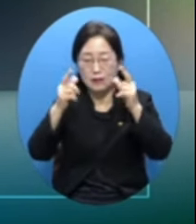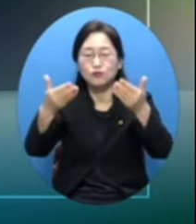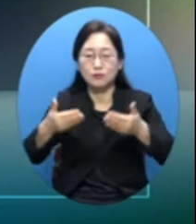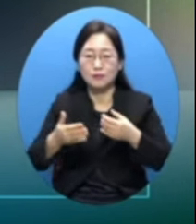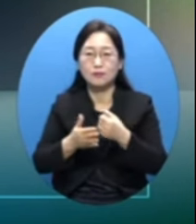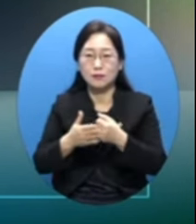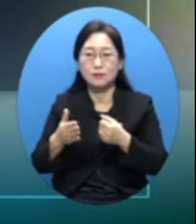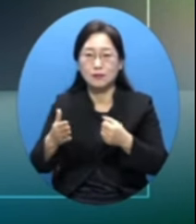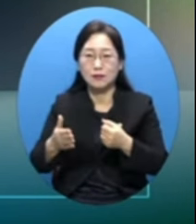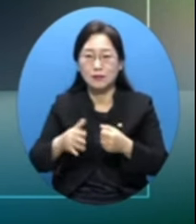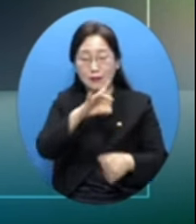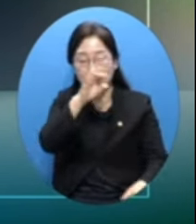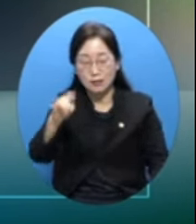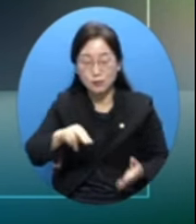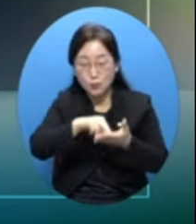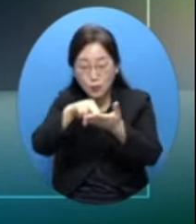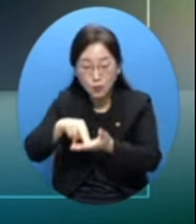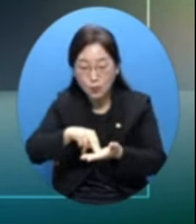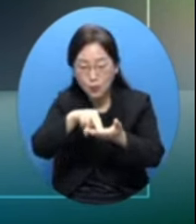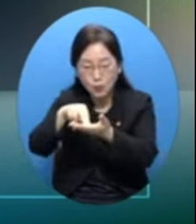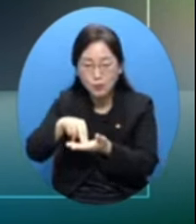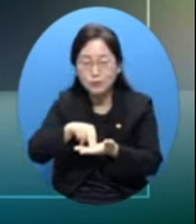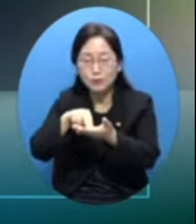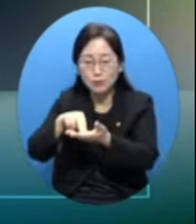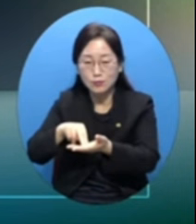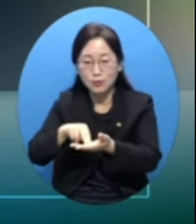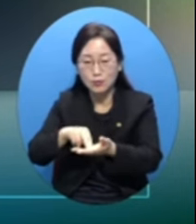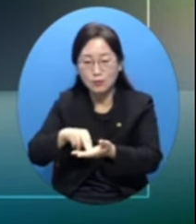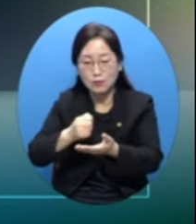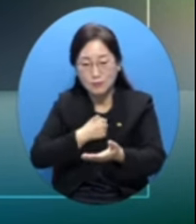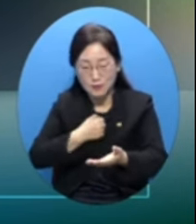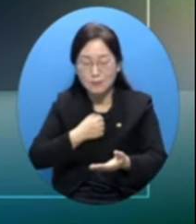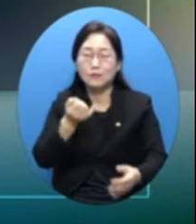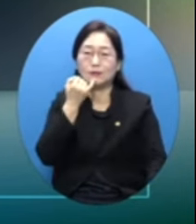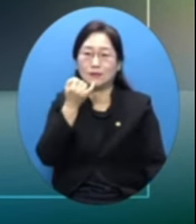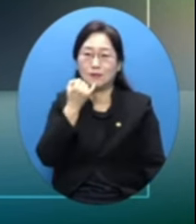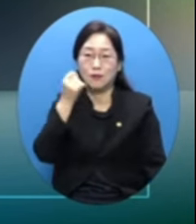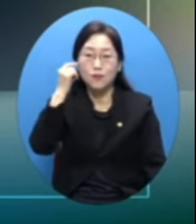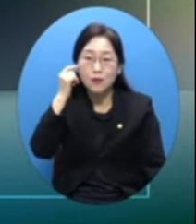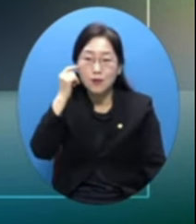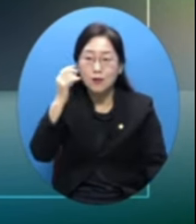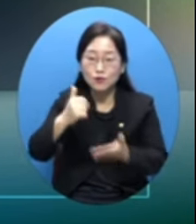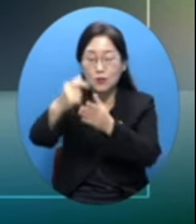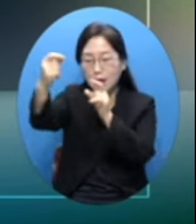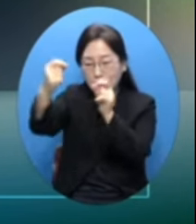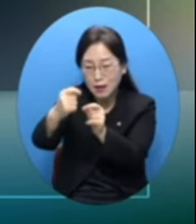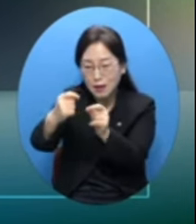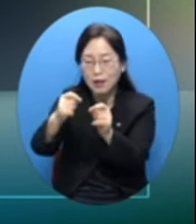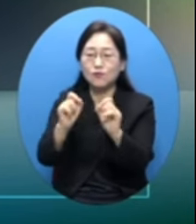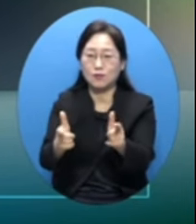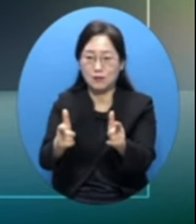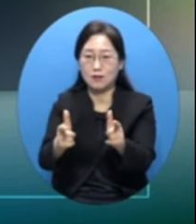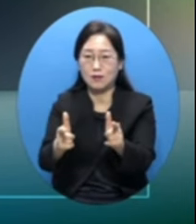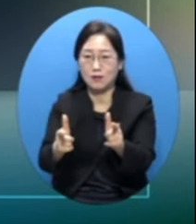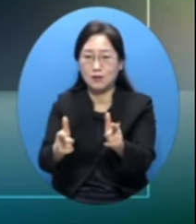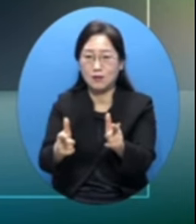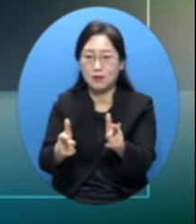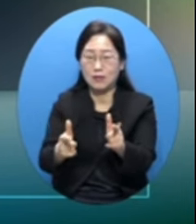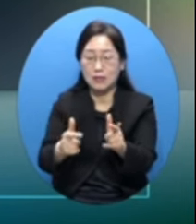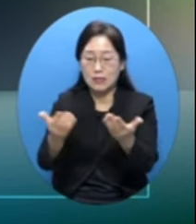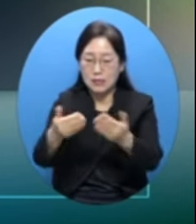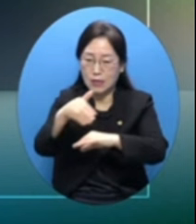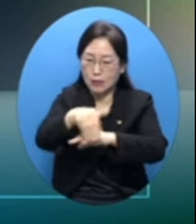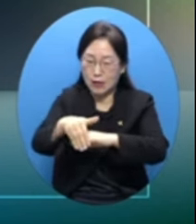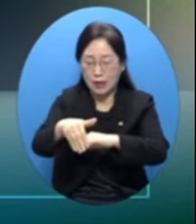때문입니다. 가끔 고독의 수령에 내던져 주심도 감사합니다. 그것은 주님과 가까워지는 기회입니다. 일이 계획대로 안